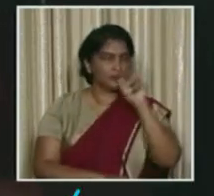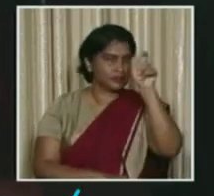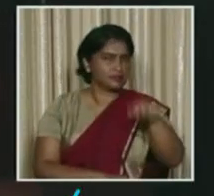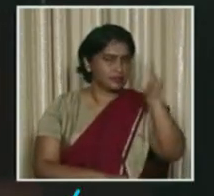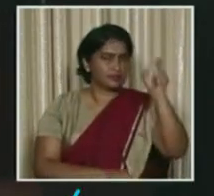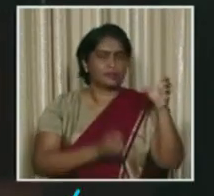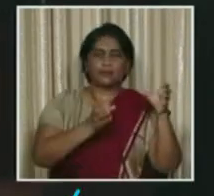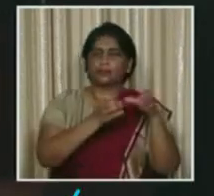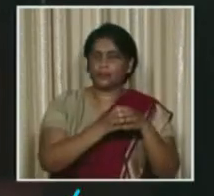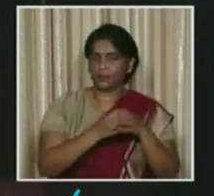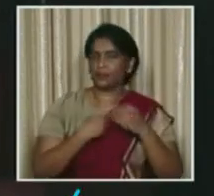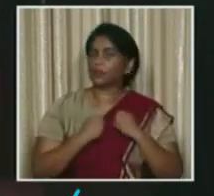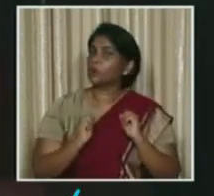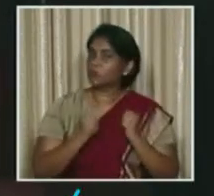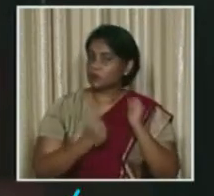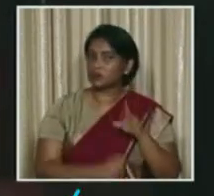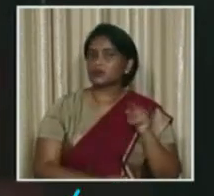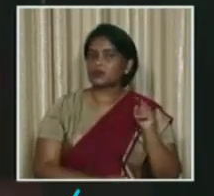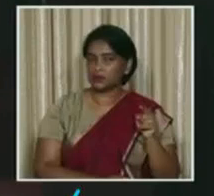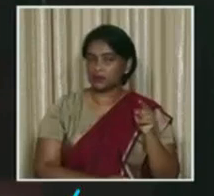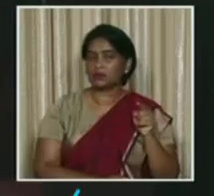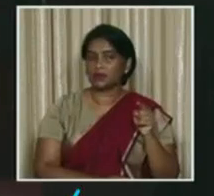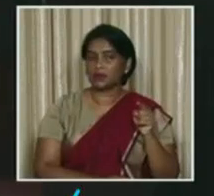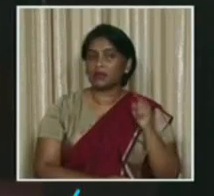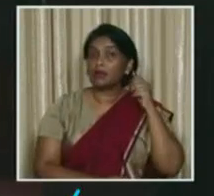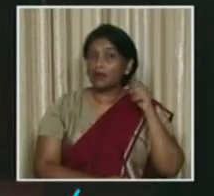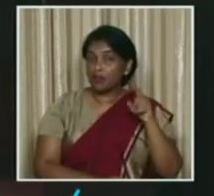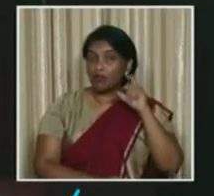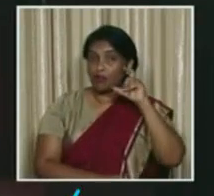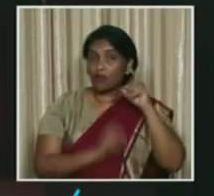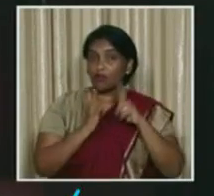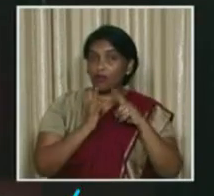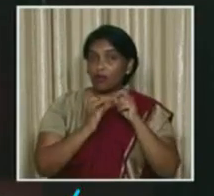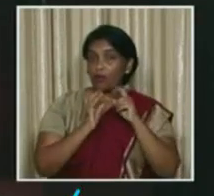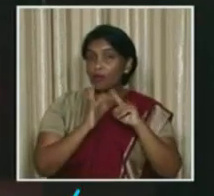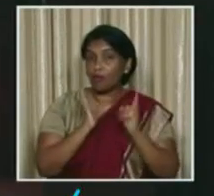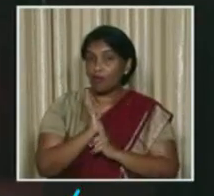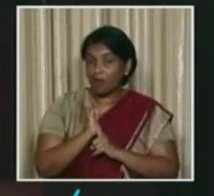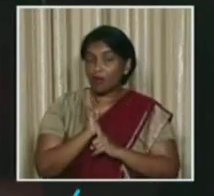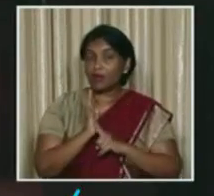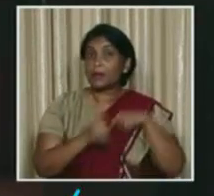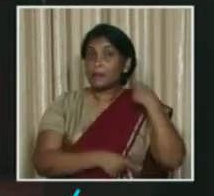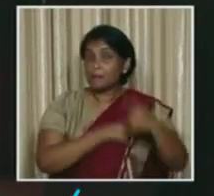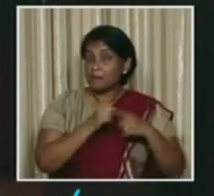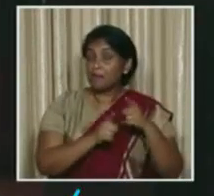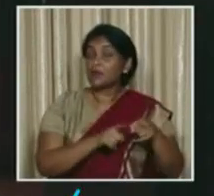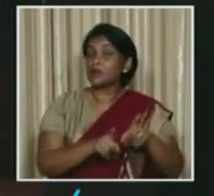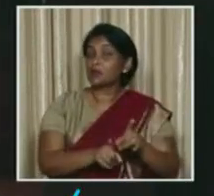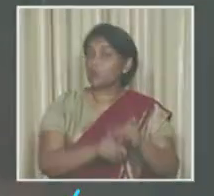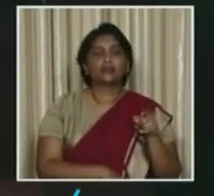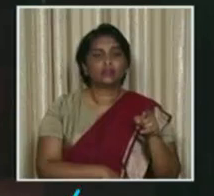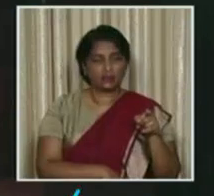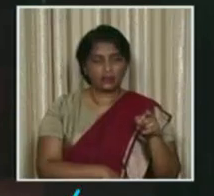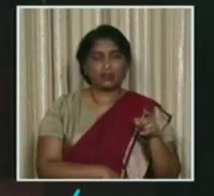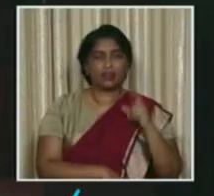නිලධාරීන් කොට්ටාසයක් උත්සාහ දරනවා අර කෝබෝල්ට් විකිරණ යන්ත්‍ර ක්‍රියාත්මක කිරීමම ක්‍රියාත්මක